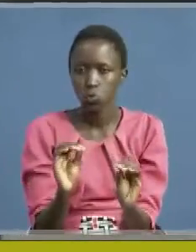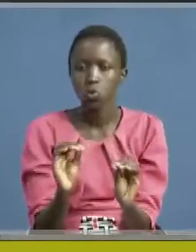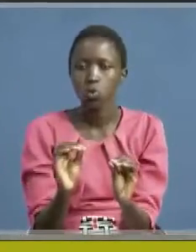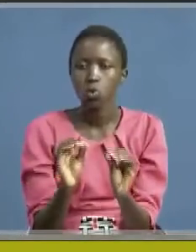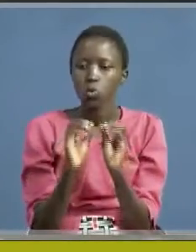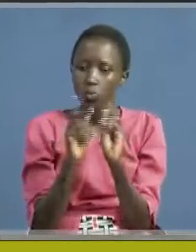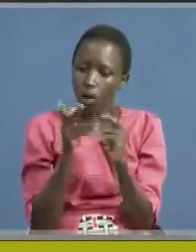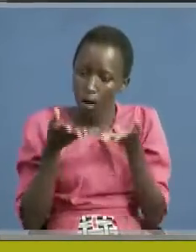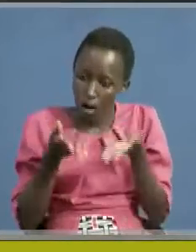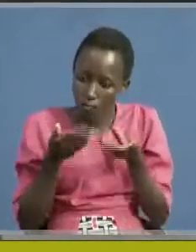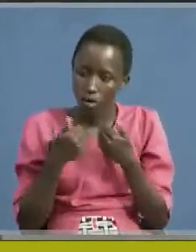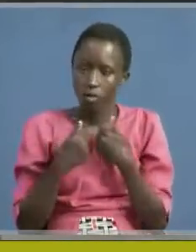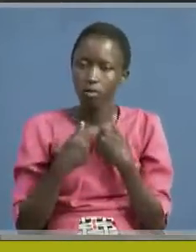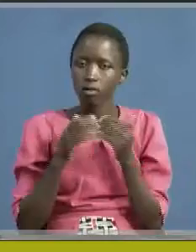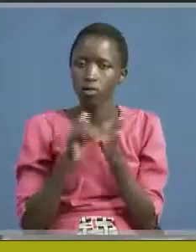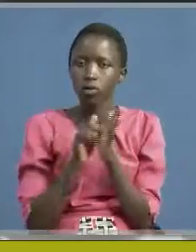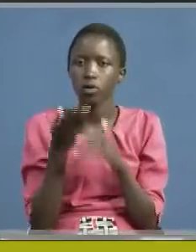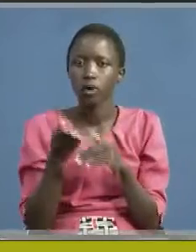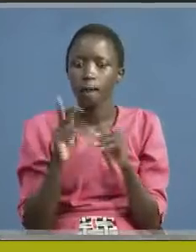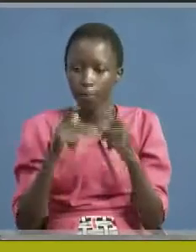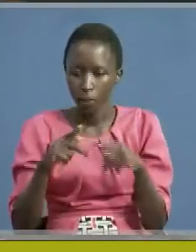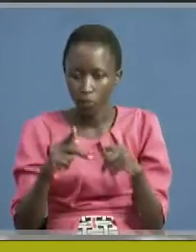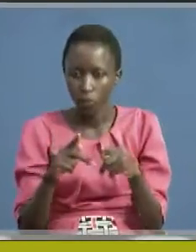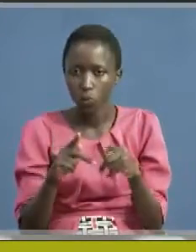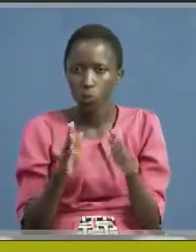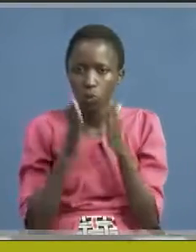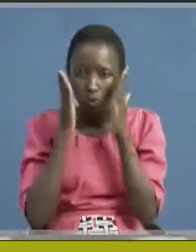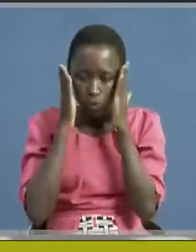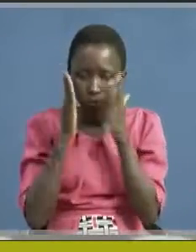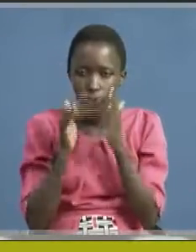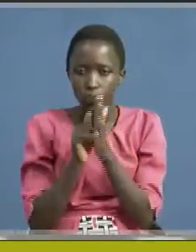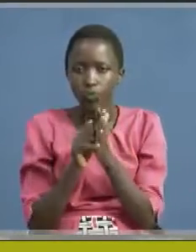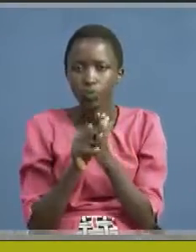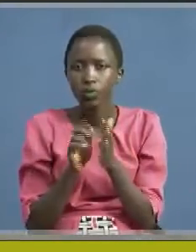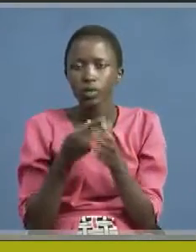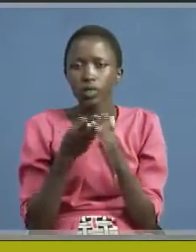tuko nayo sasa ni ya wananchi, na barabara